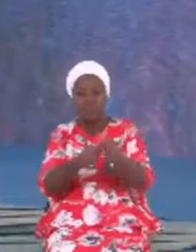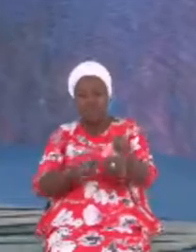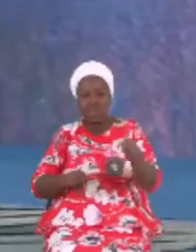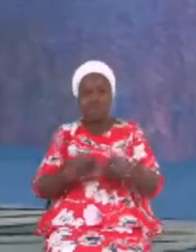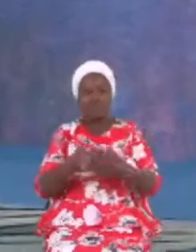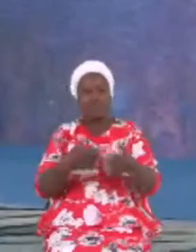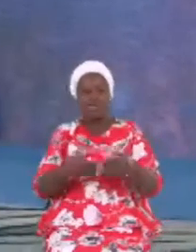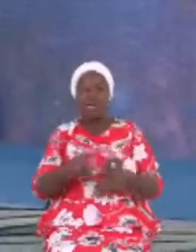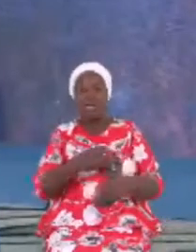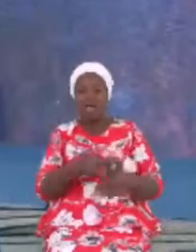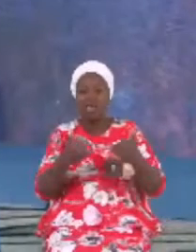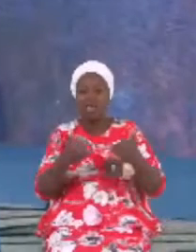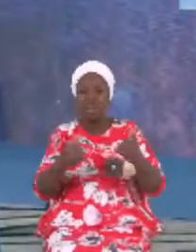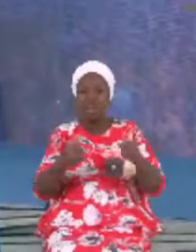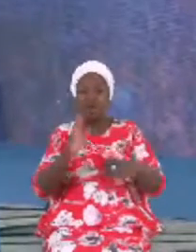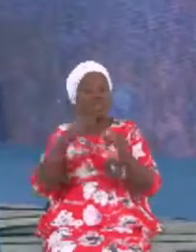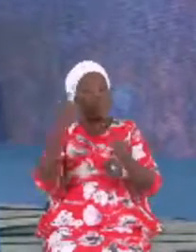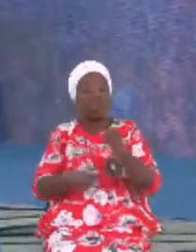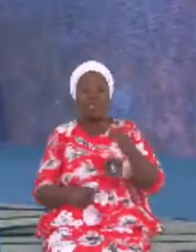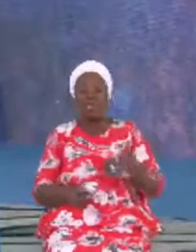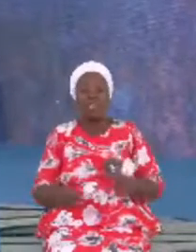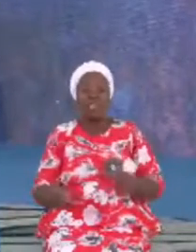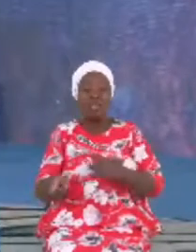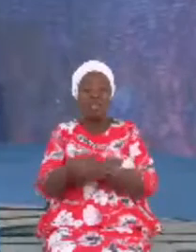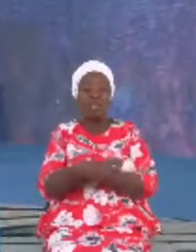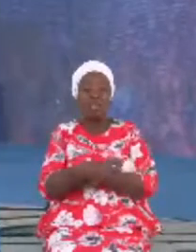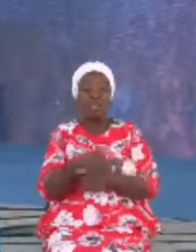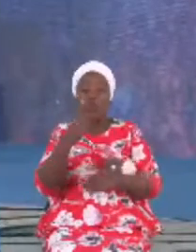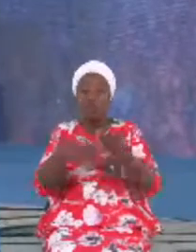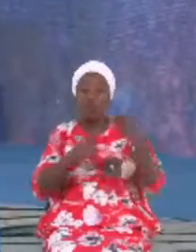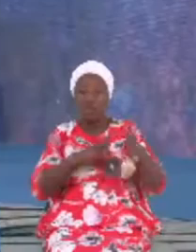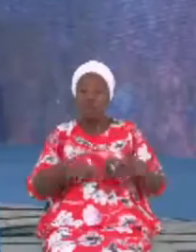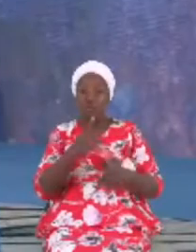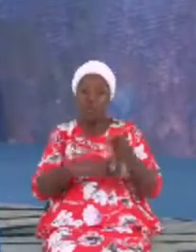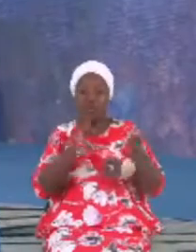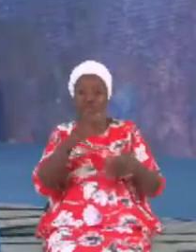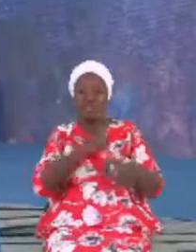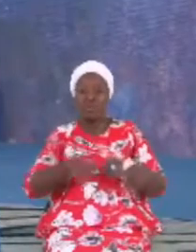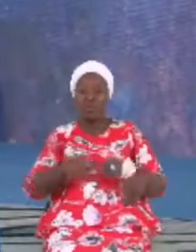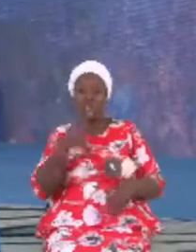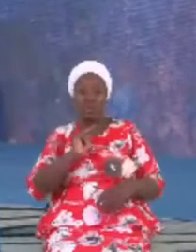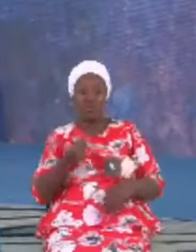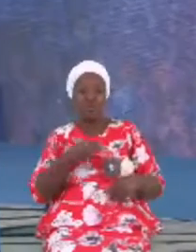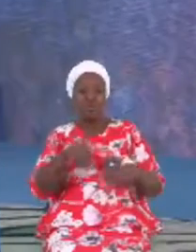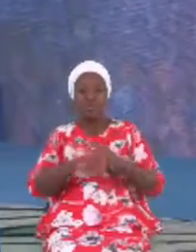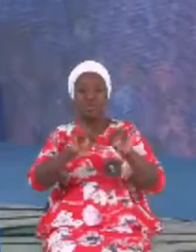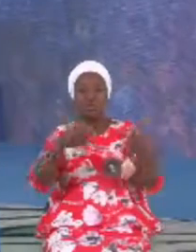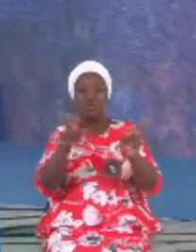avant. Et maintenant, ce dernier jour, qu'est-ce que Dieu nous dit?